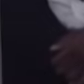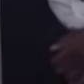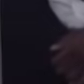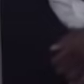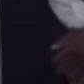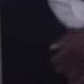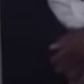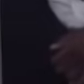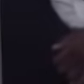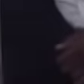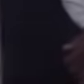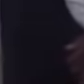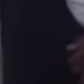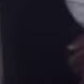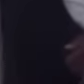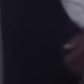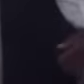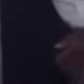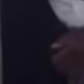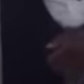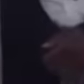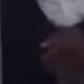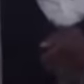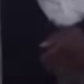Engayedwa bakhona nabanye abangomkhulu bami.